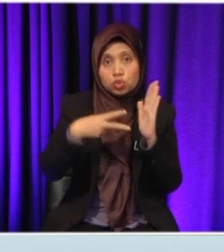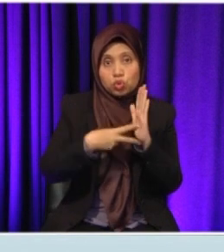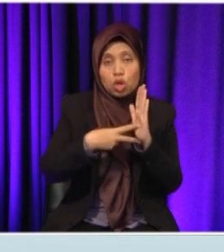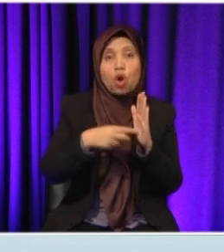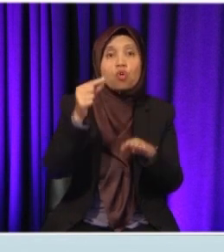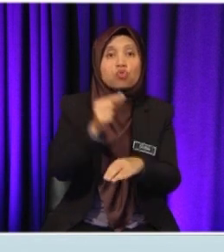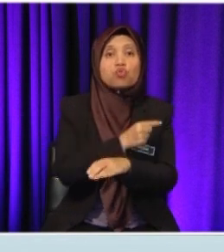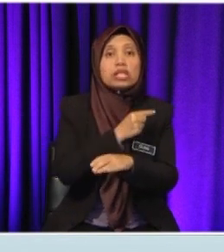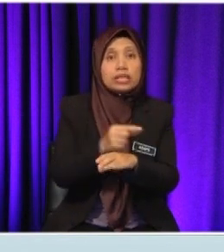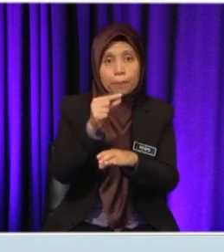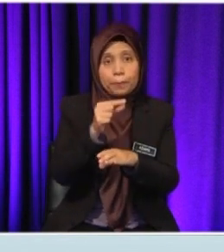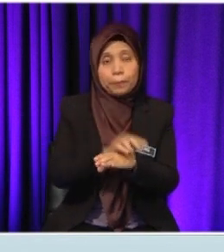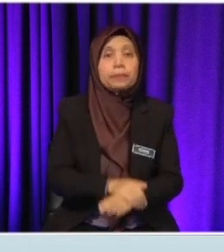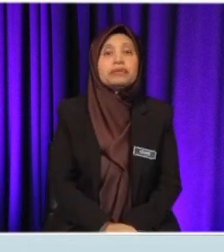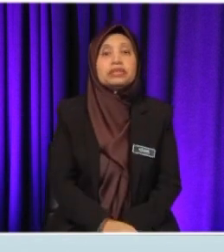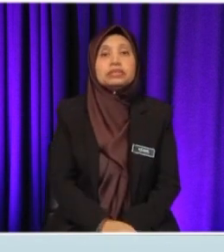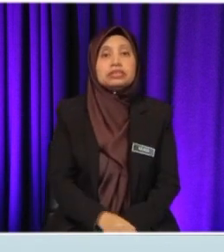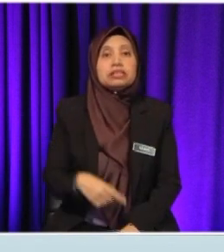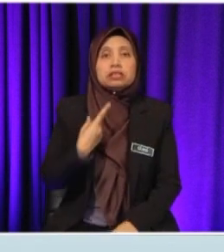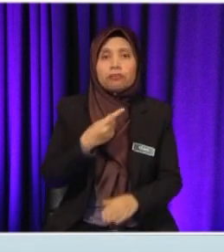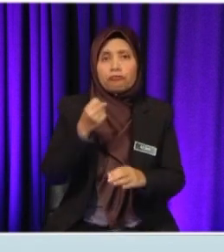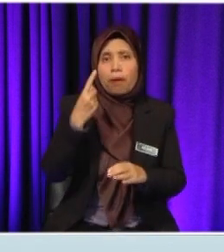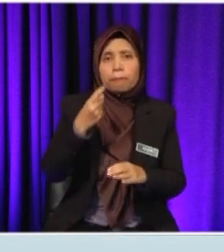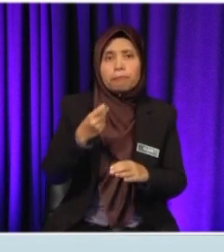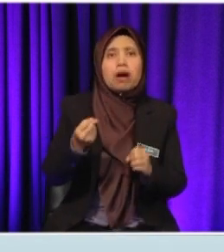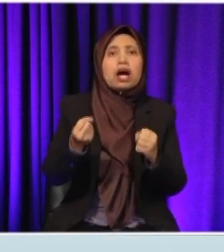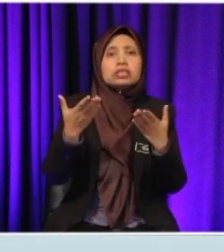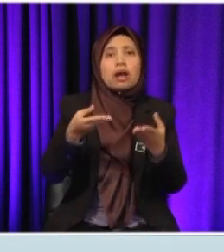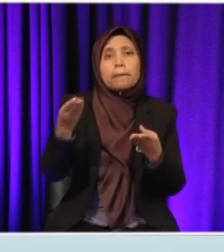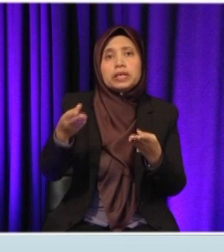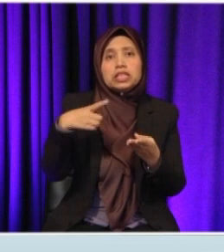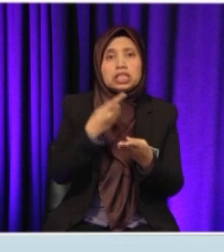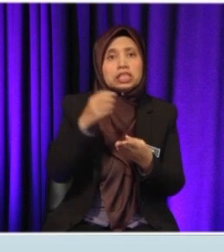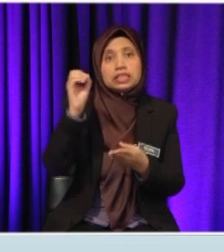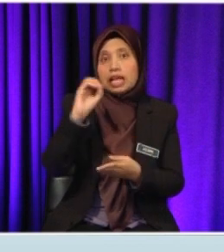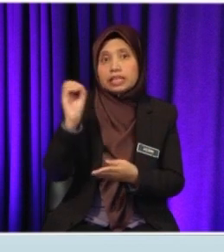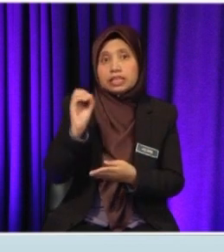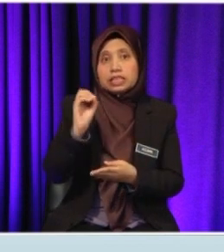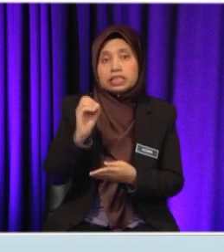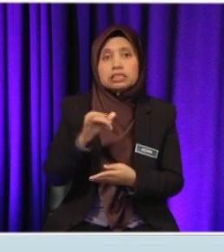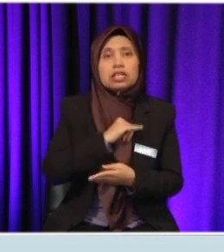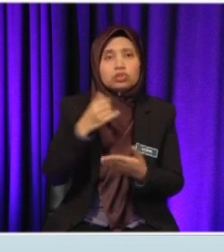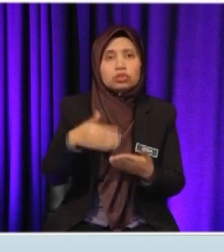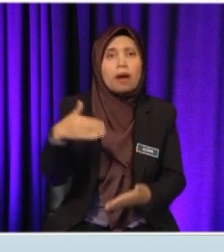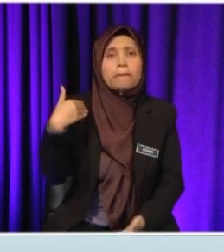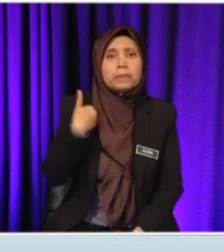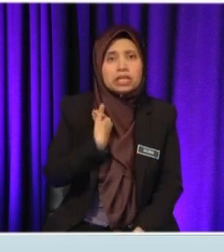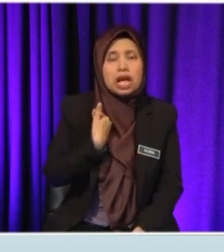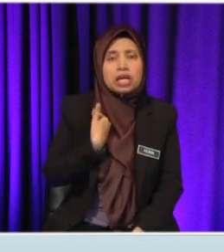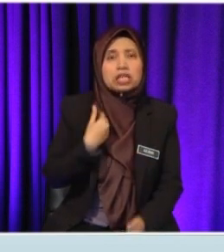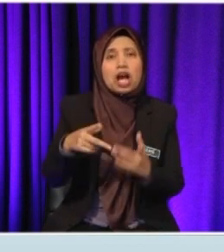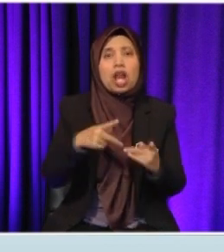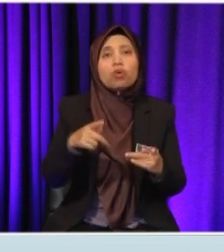Gurindam Besar Hidup Manusia itu. Susah hidup kita bang, banyak benda kita tak ada. Nak usaha macam mana lagi? Saya dah penat. Umpama sebuah